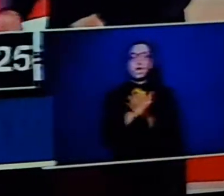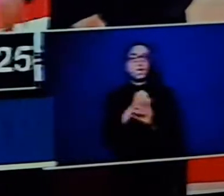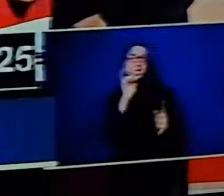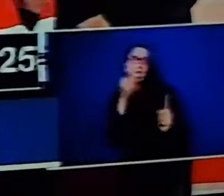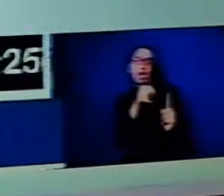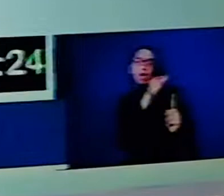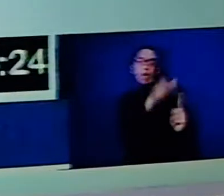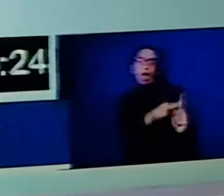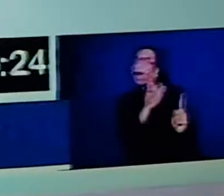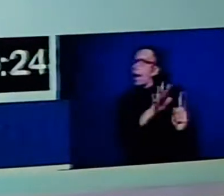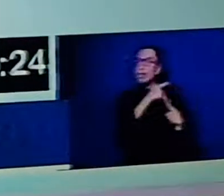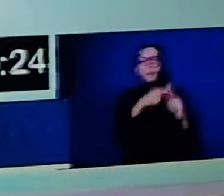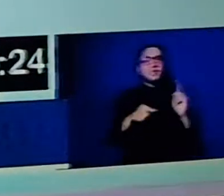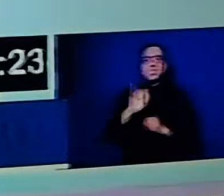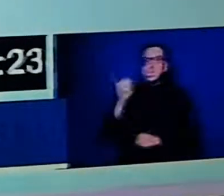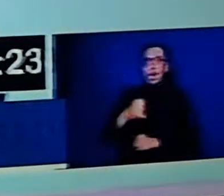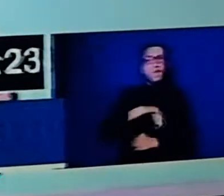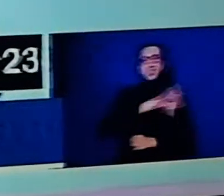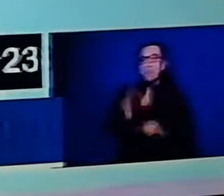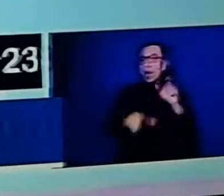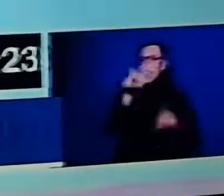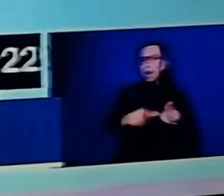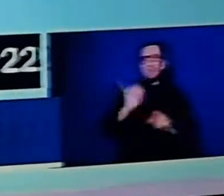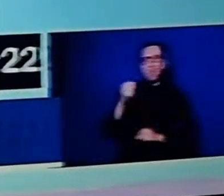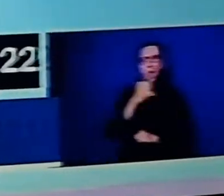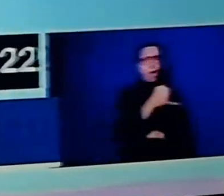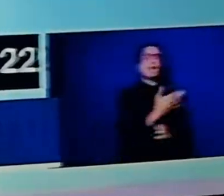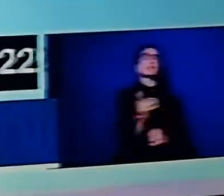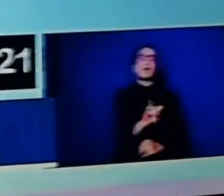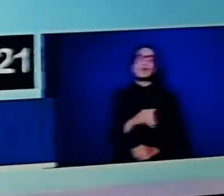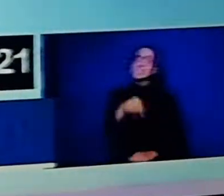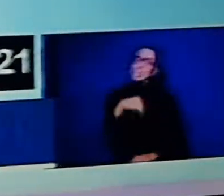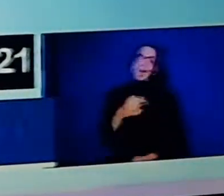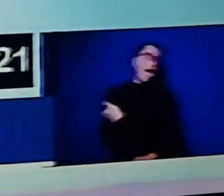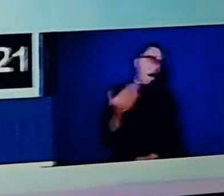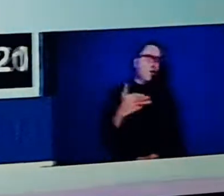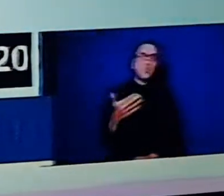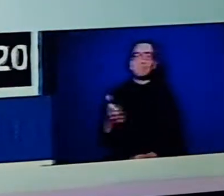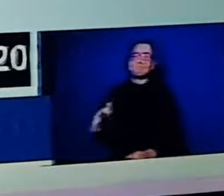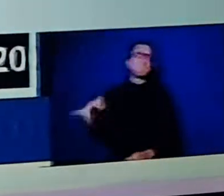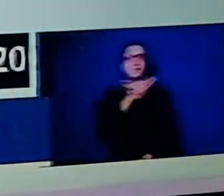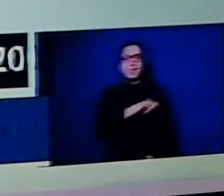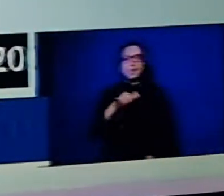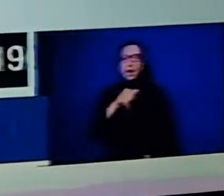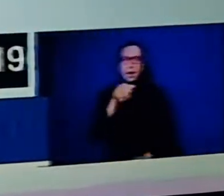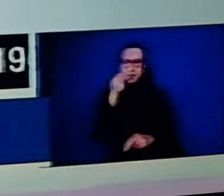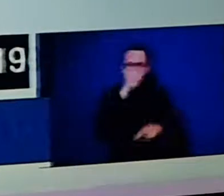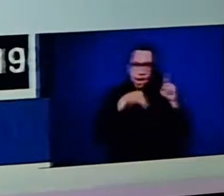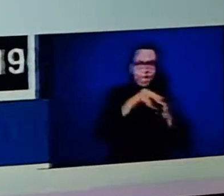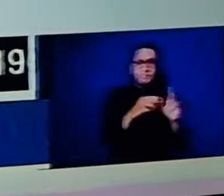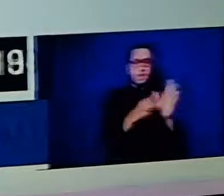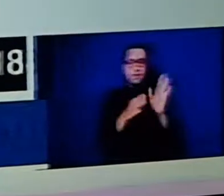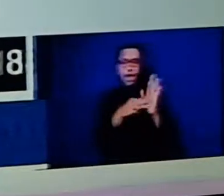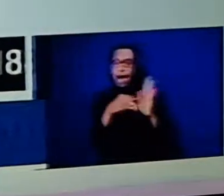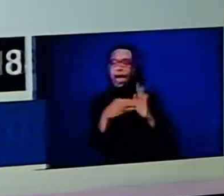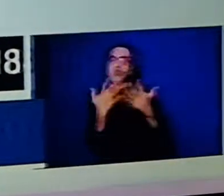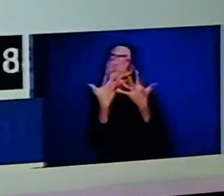bangsa. Karena itu saya mengajak, marilah kita bersama-sama mencari pemecahan masalah.